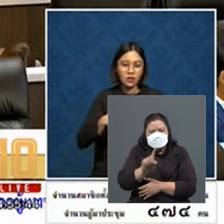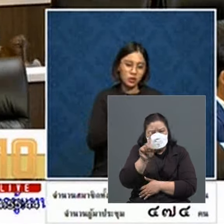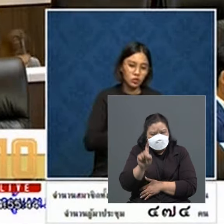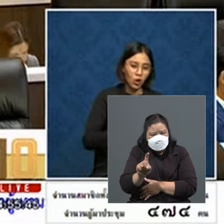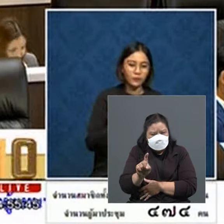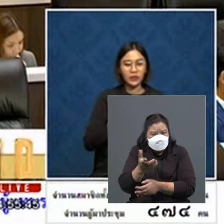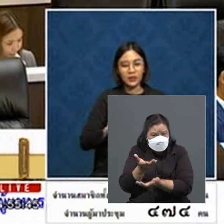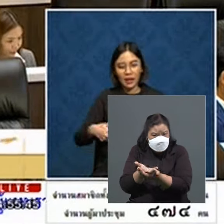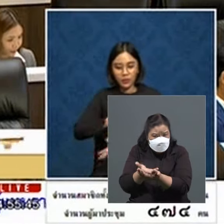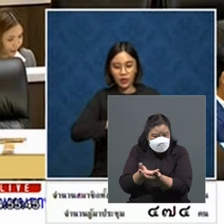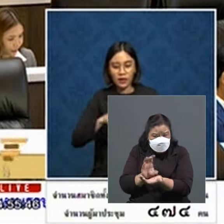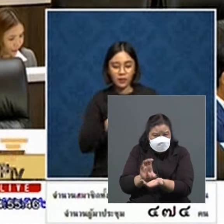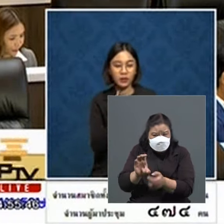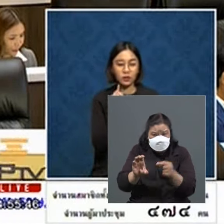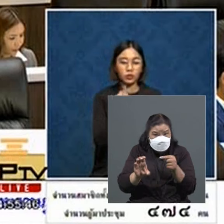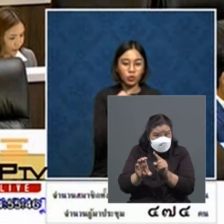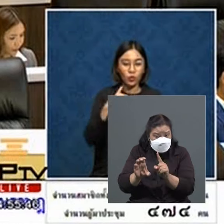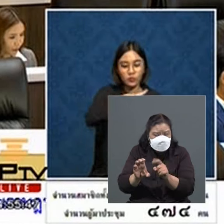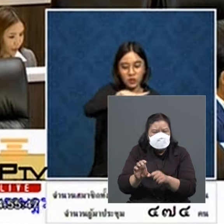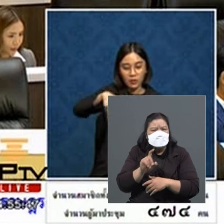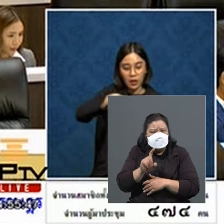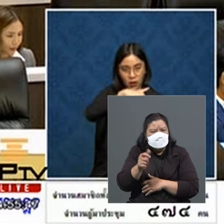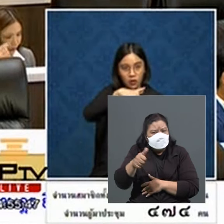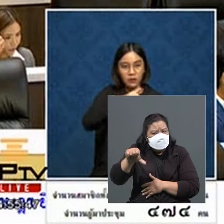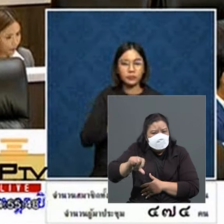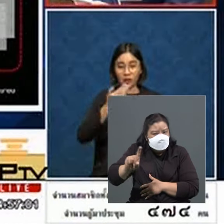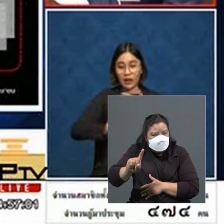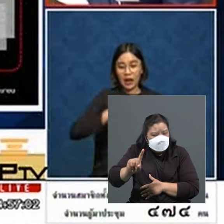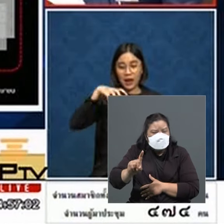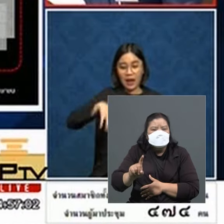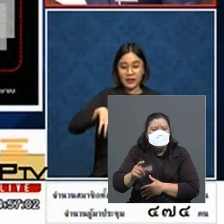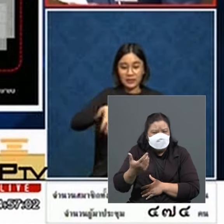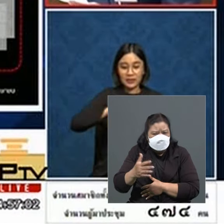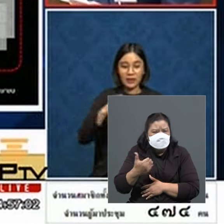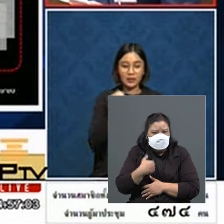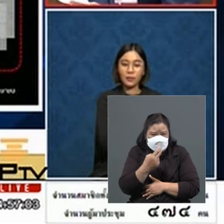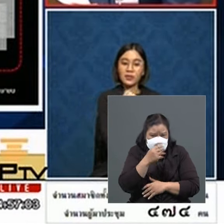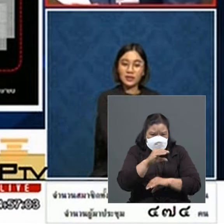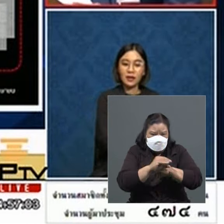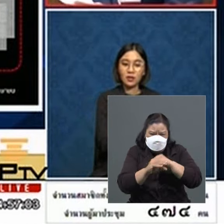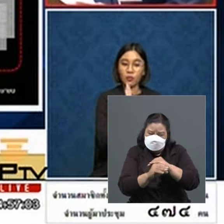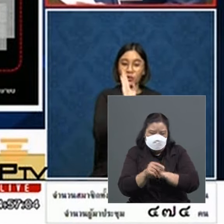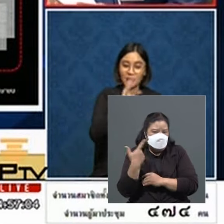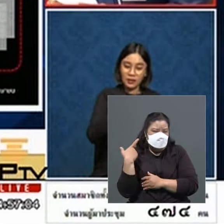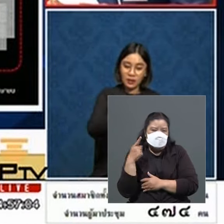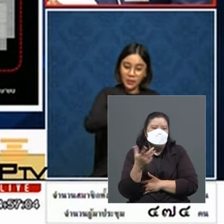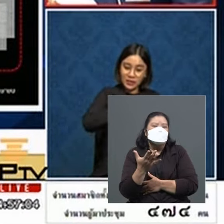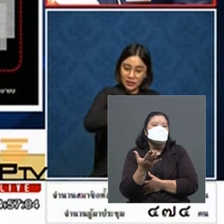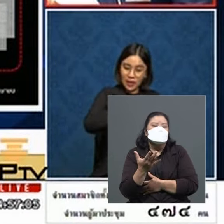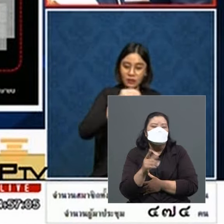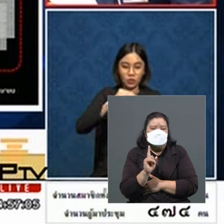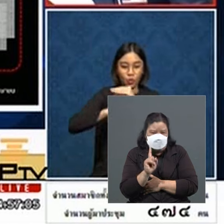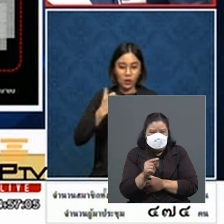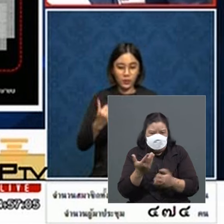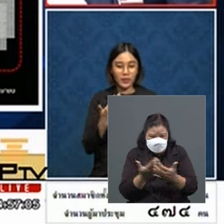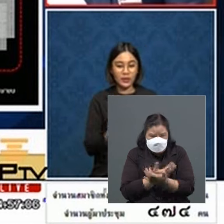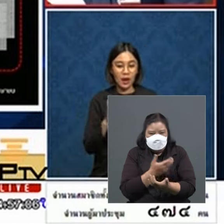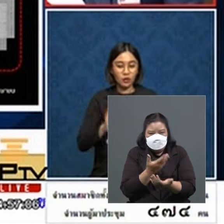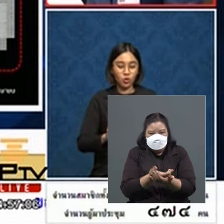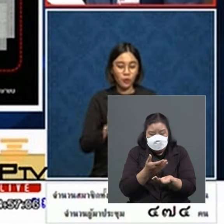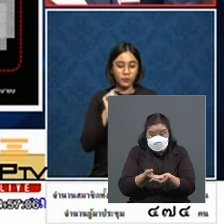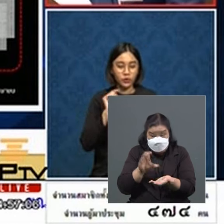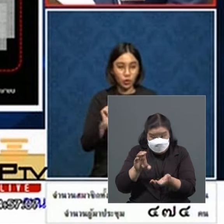งบประมาณที่มีประสิทธิภาพหรือไม่รวมถึงโครงการบางอย่างที่ไม่จำเป็นมองว่าควรนำงบประมาณมาพัฒน